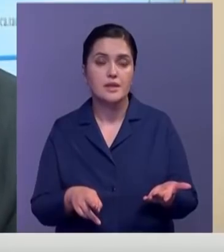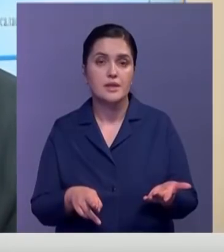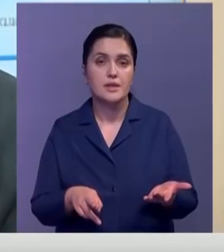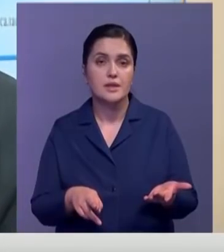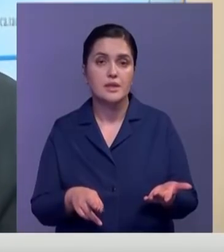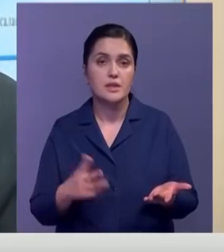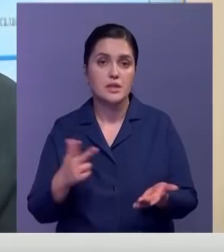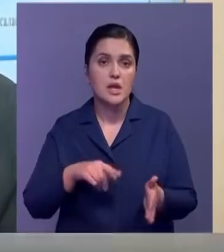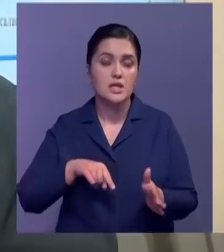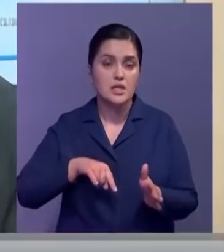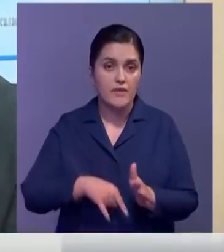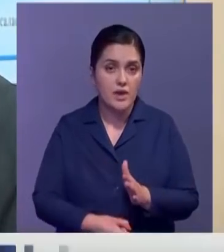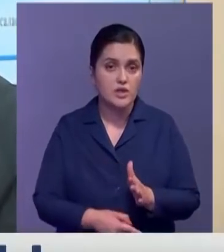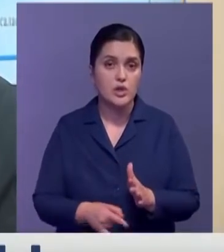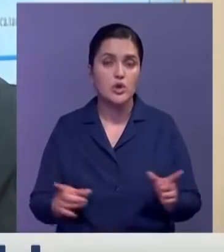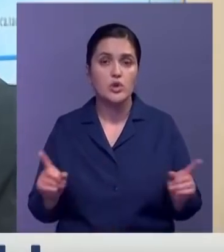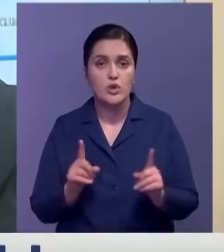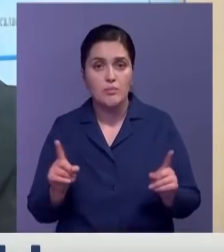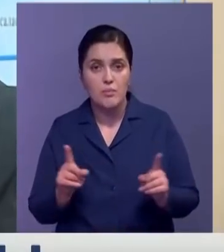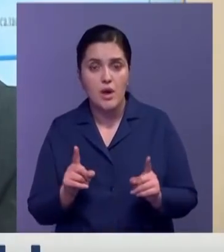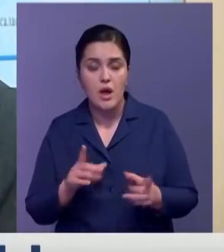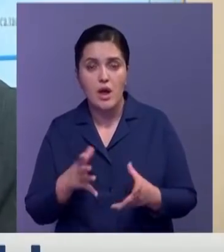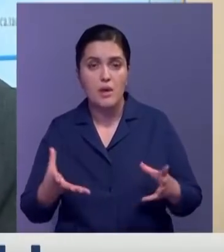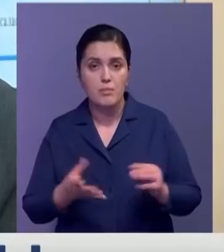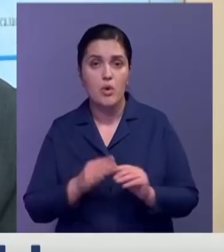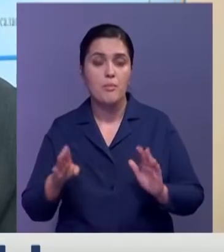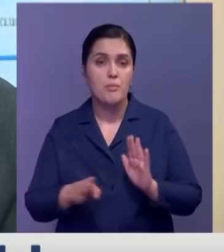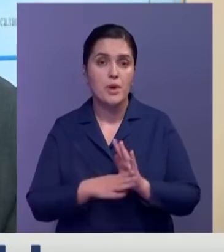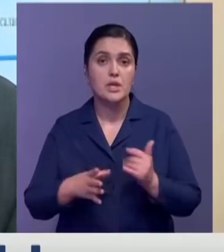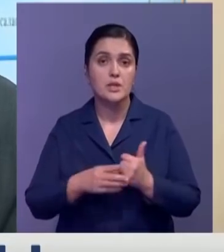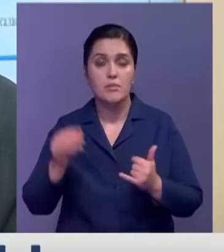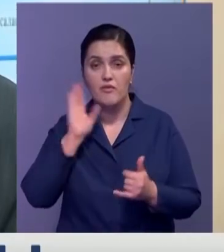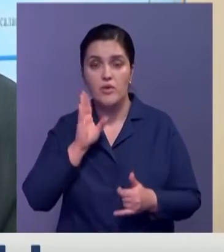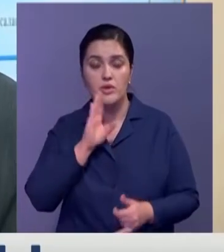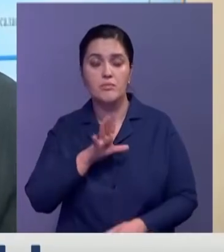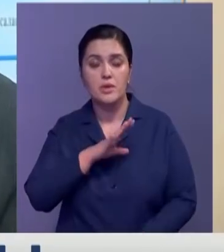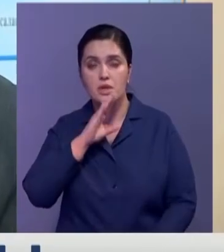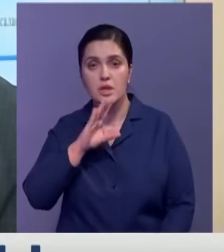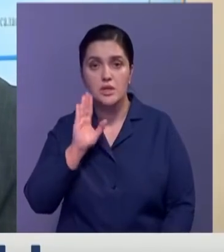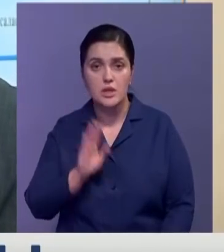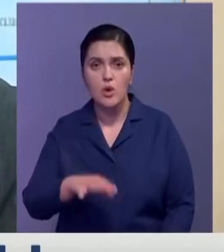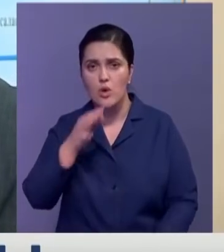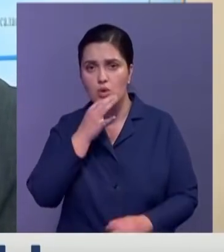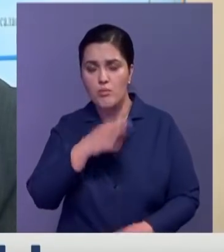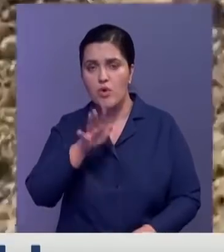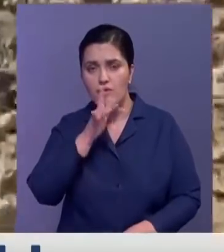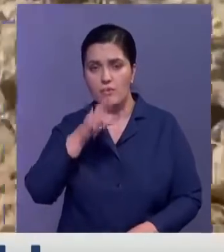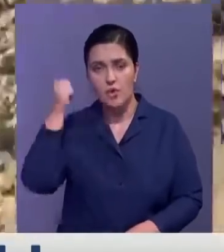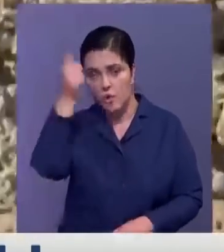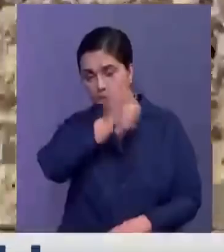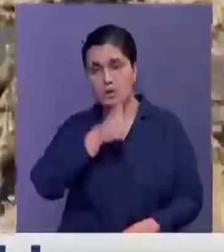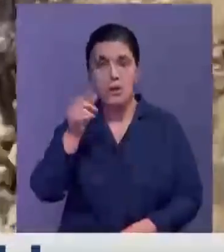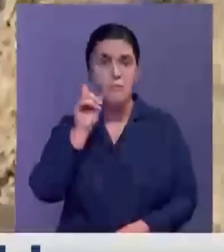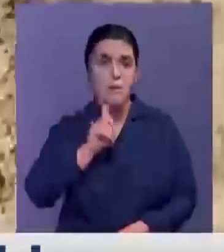третьей скважины, чтобы объем подземных вод был достаточным в любое время года.